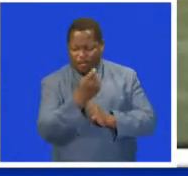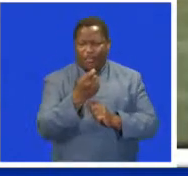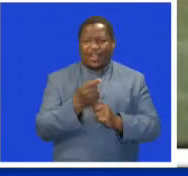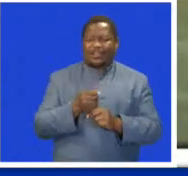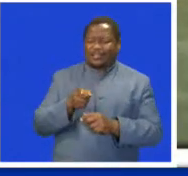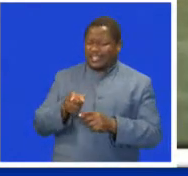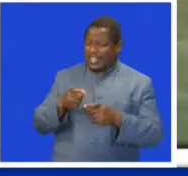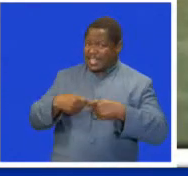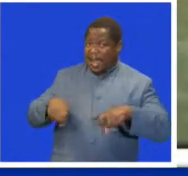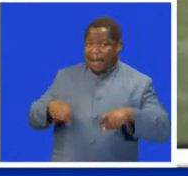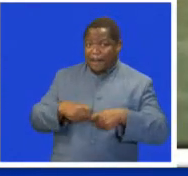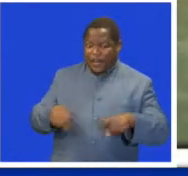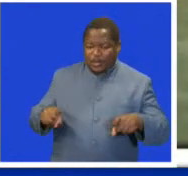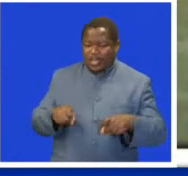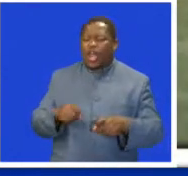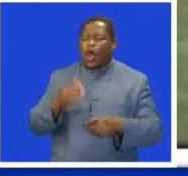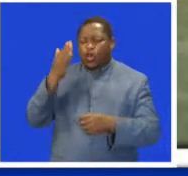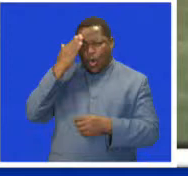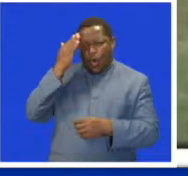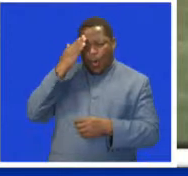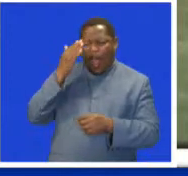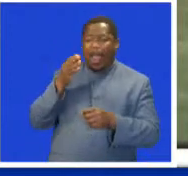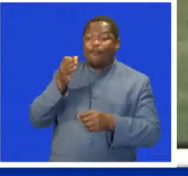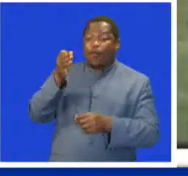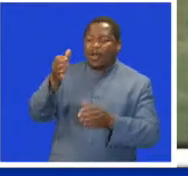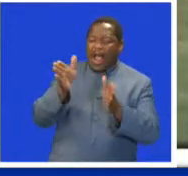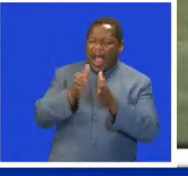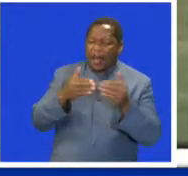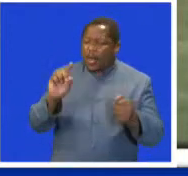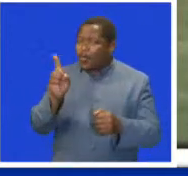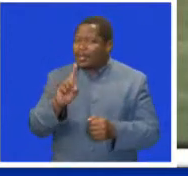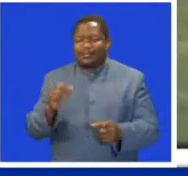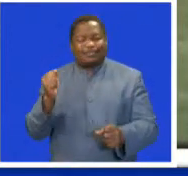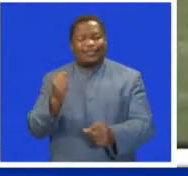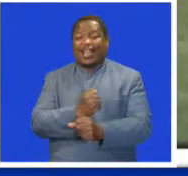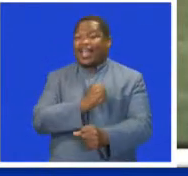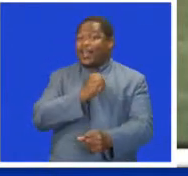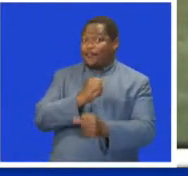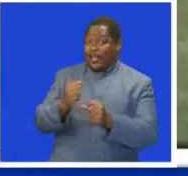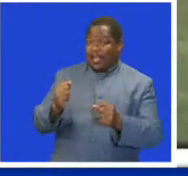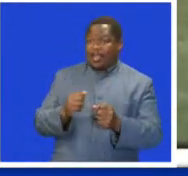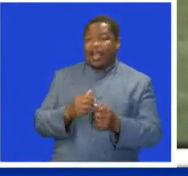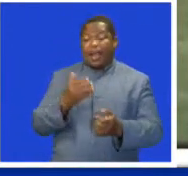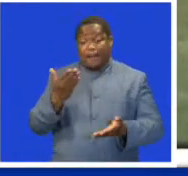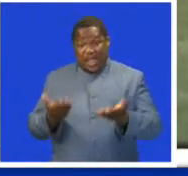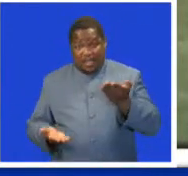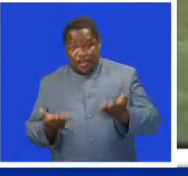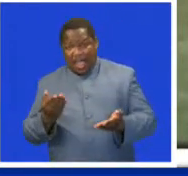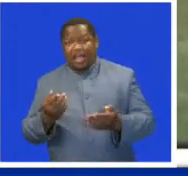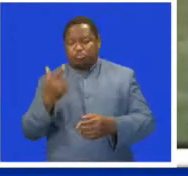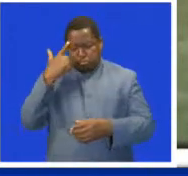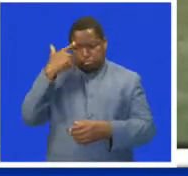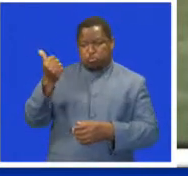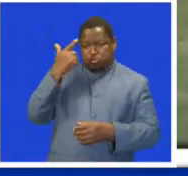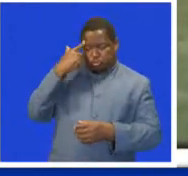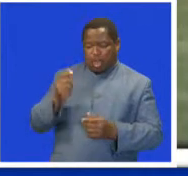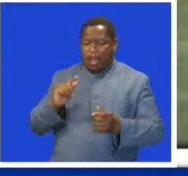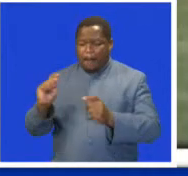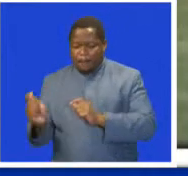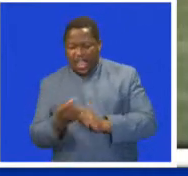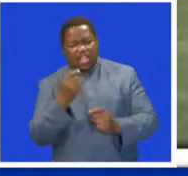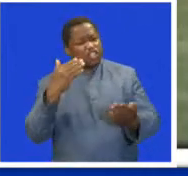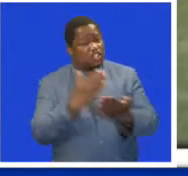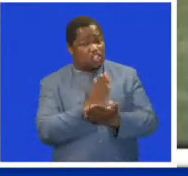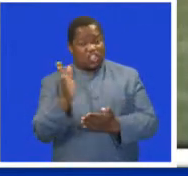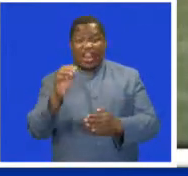sport longa si predictor because ngendeka ukuthi nango sikhlolele sikwendele but I'm looking forward for